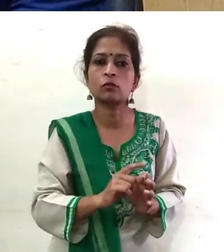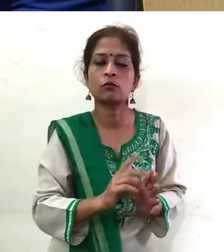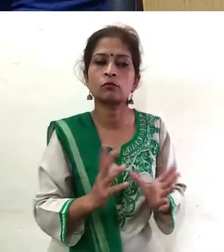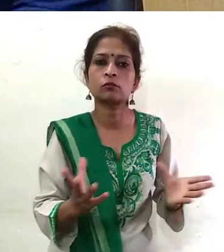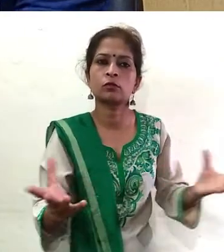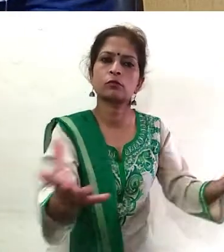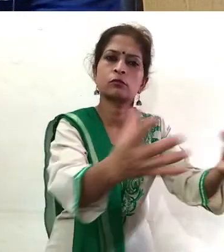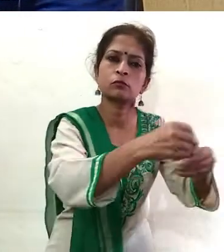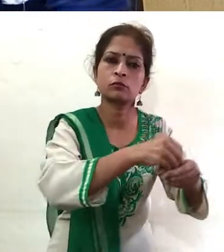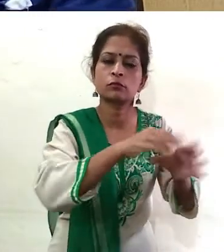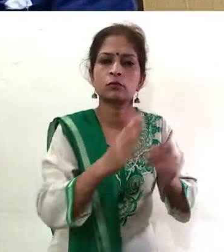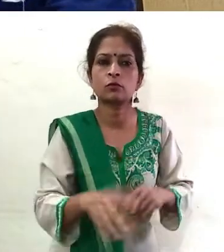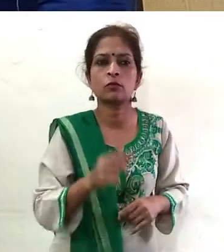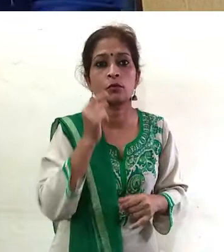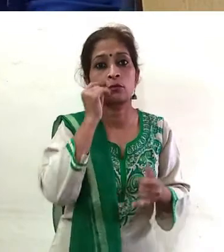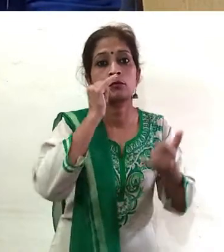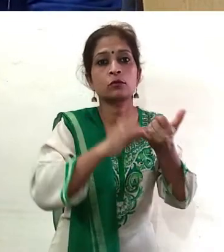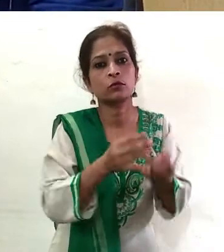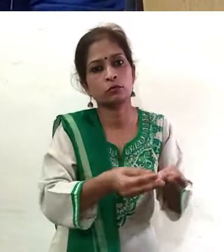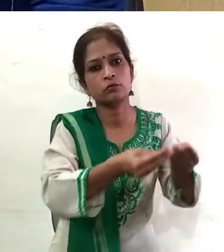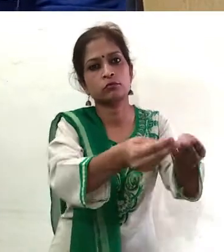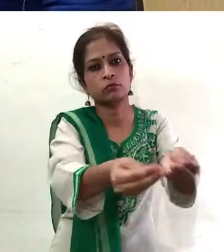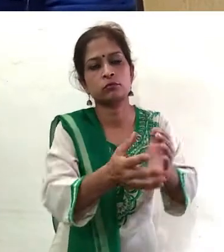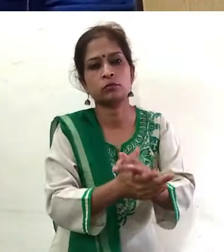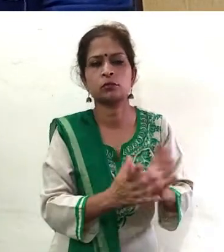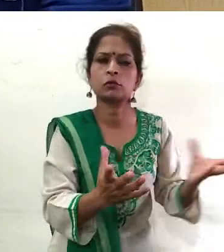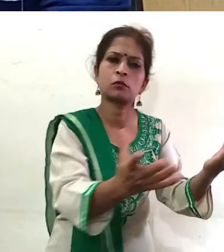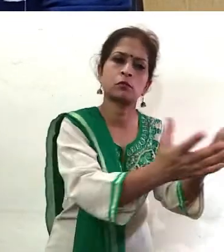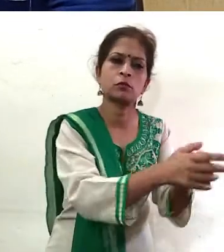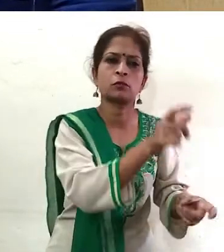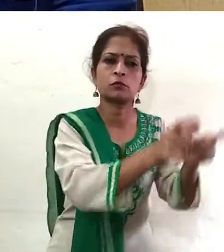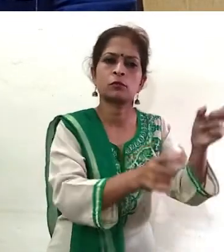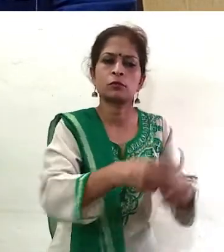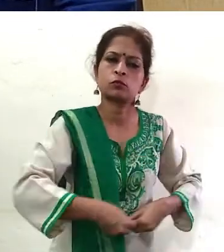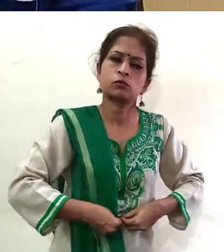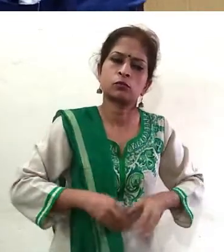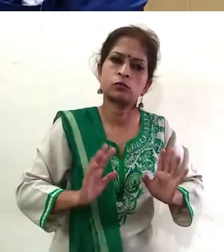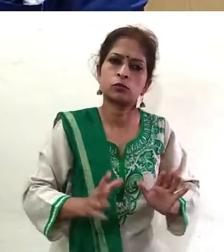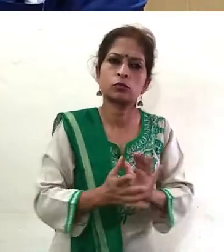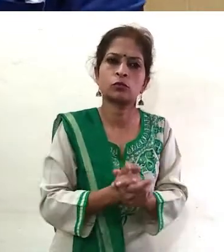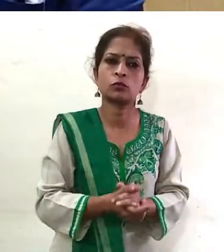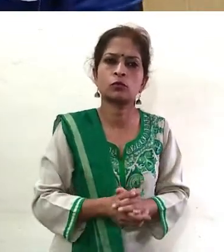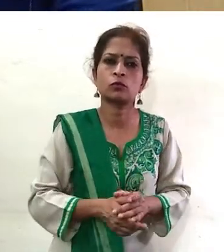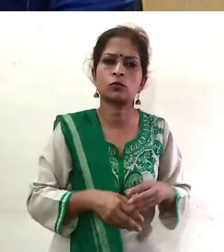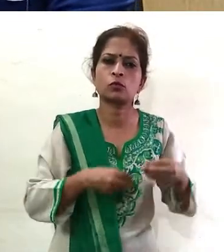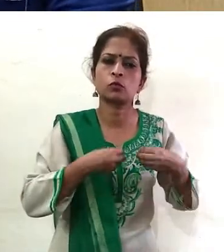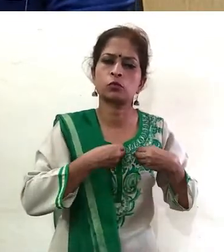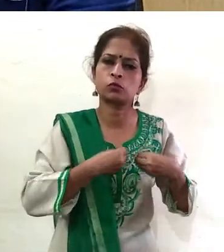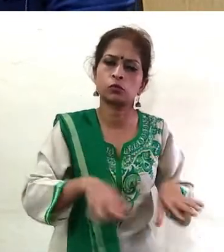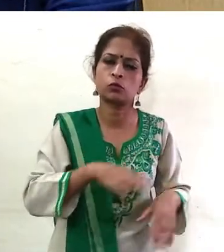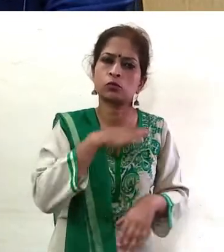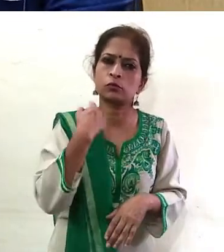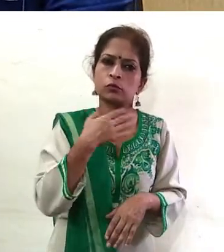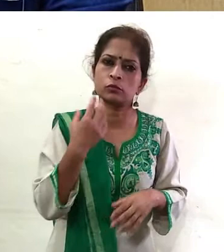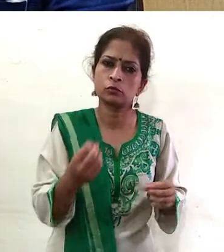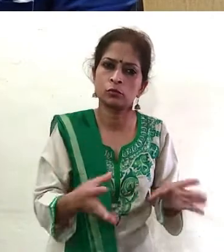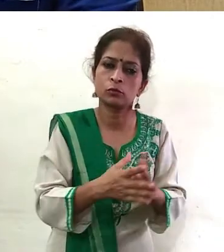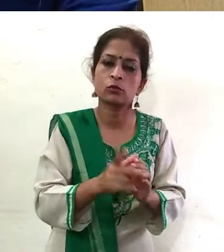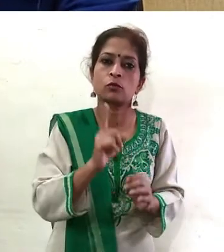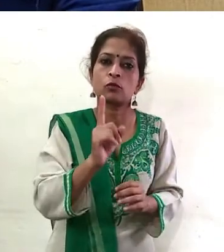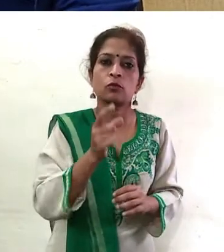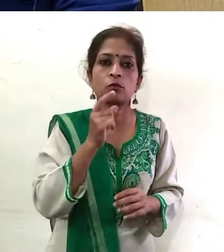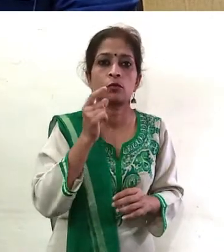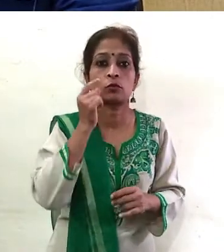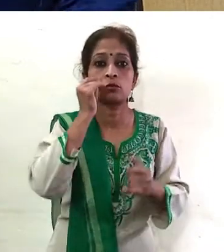शकुनि को देंगे इसे तो सबने अपना-अपना भोजन इकट्ठा किया और शकुनि को दिया और इधर वह अपने शरीर को त्यागकर पर चलेगा एक के बाद एक